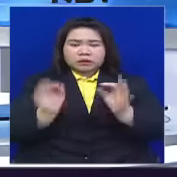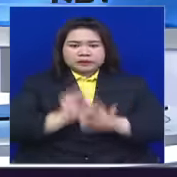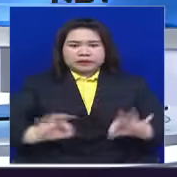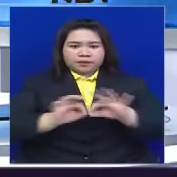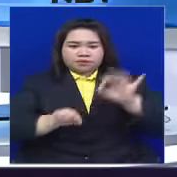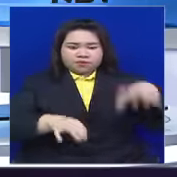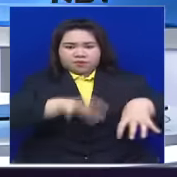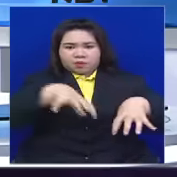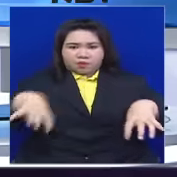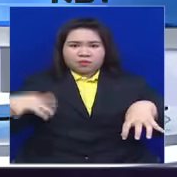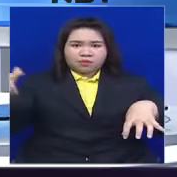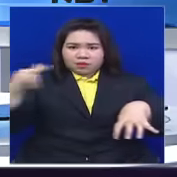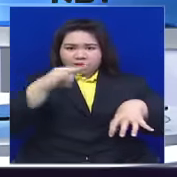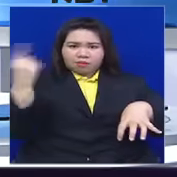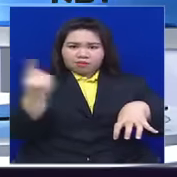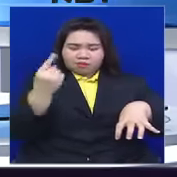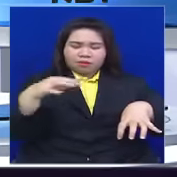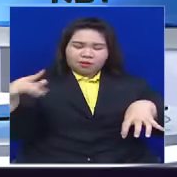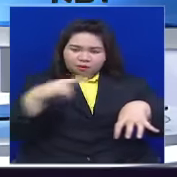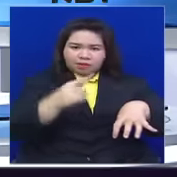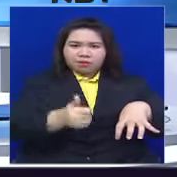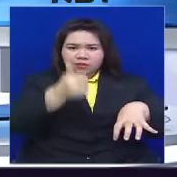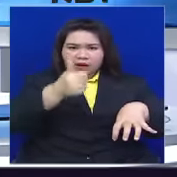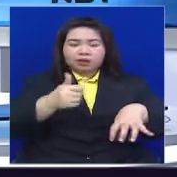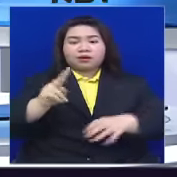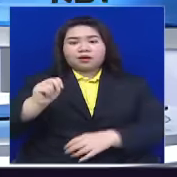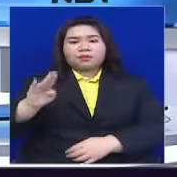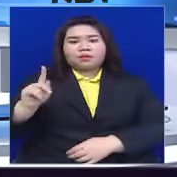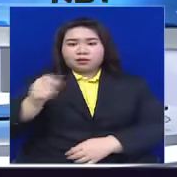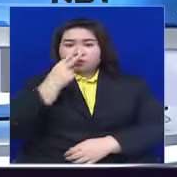หรือว่ากองทัพอากาศแล้วก็ทีมข่าว NBT แล้วก็เปิดช่อง NBT ของเราได้นะคะ